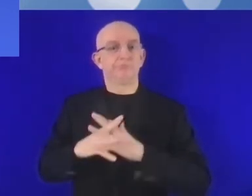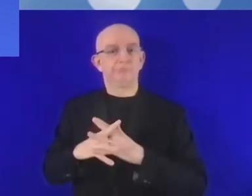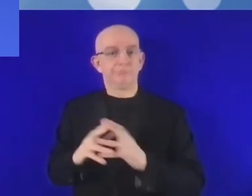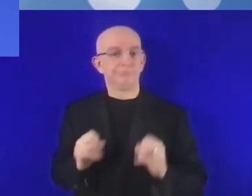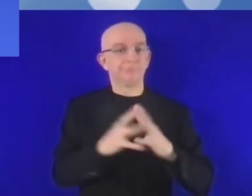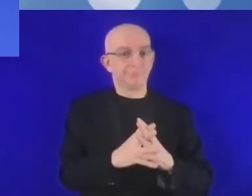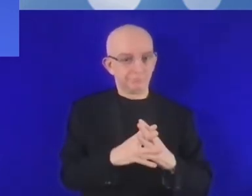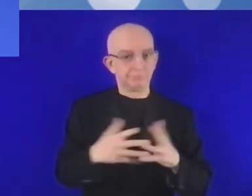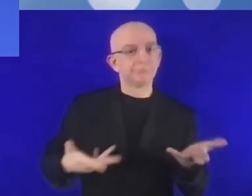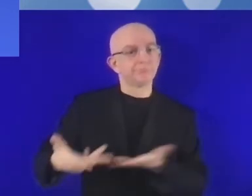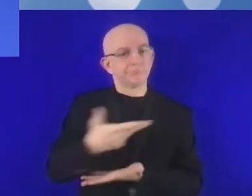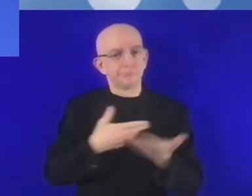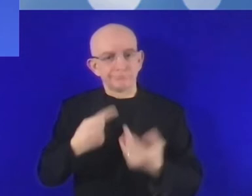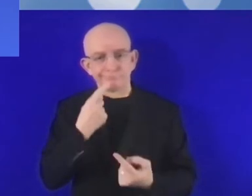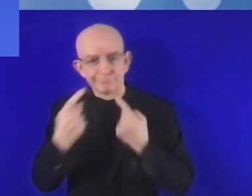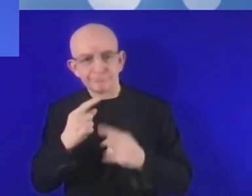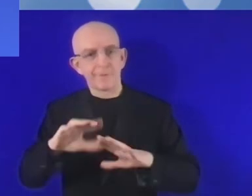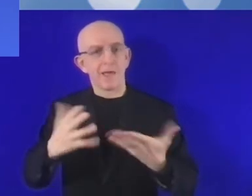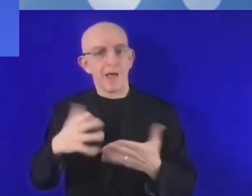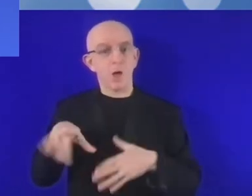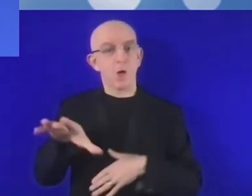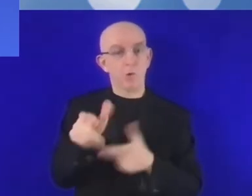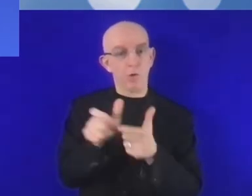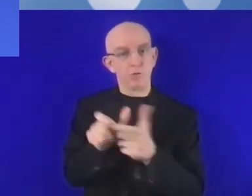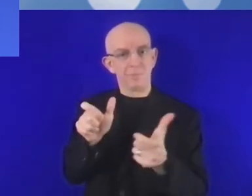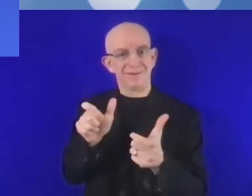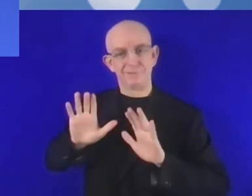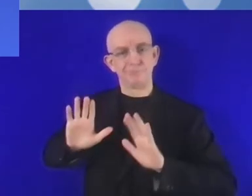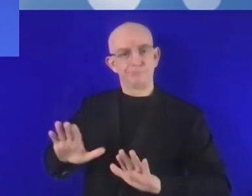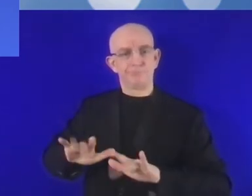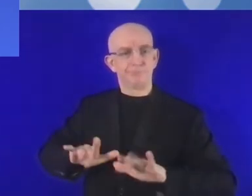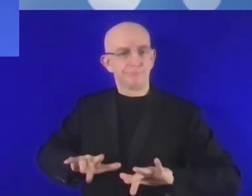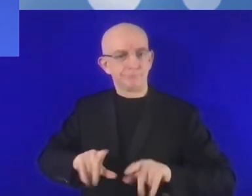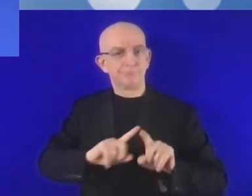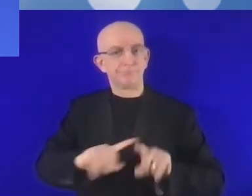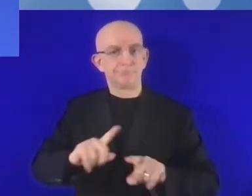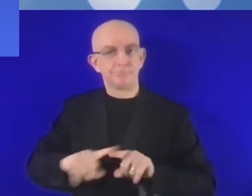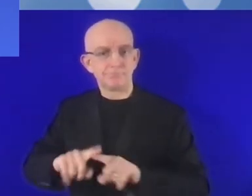ذكر وطرحته بولندا هي قمة الشباب، أي